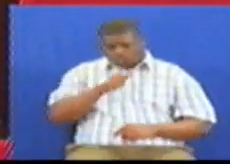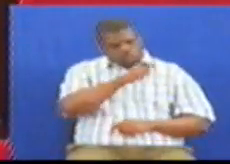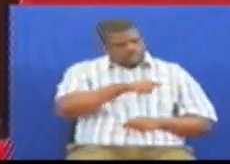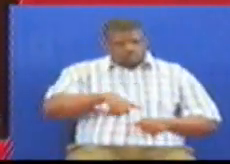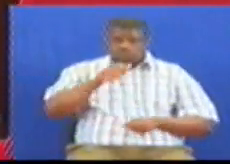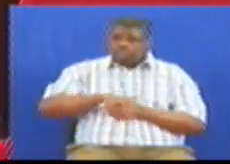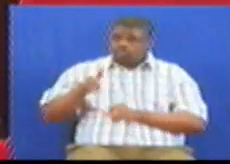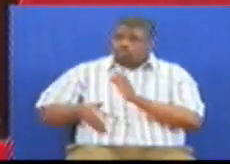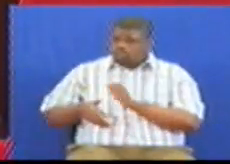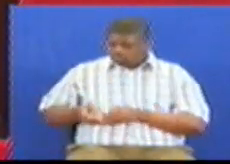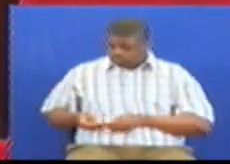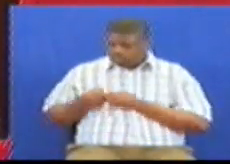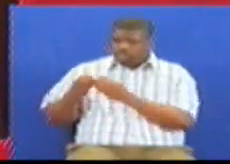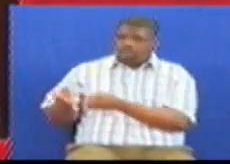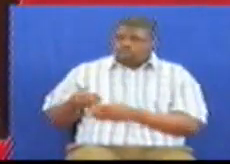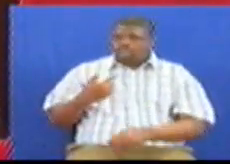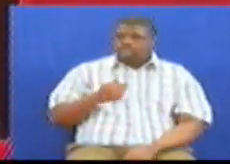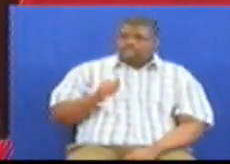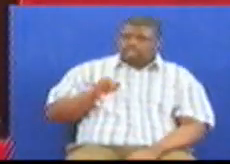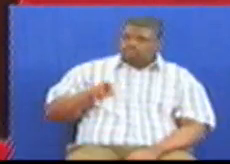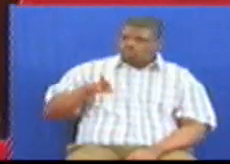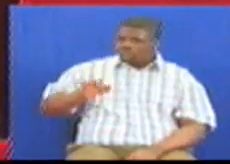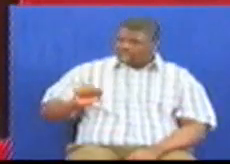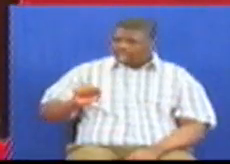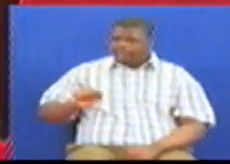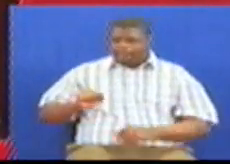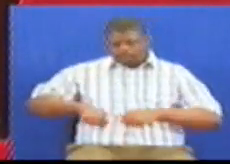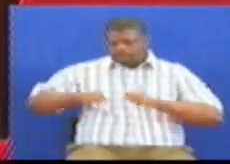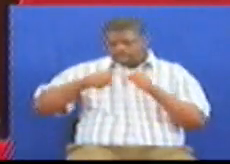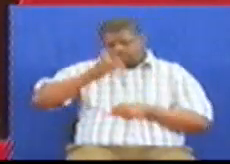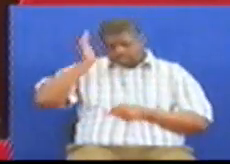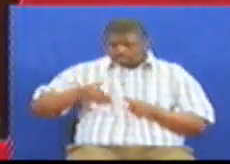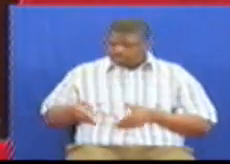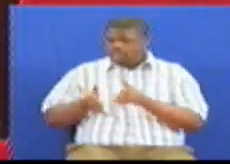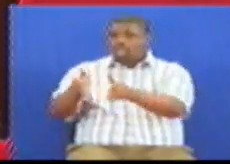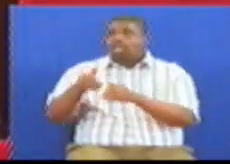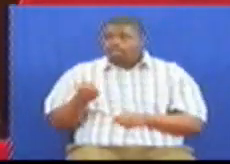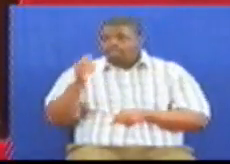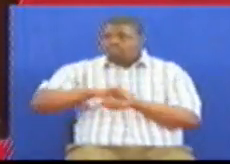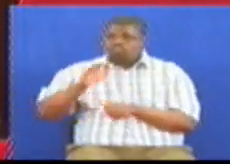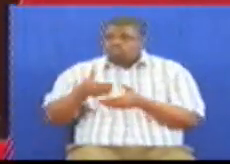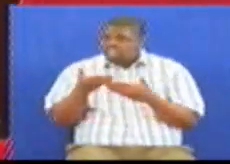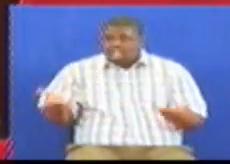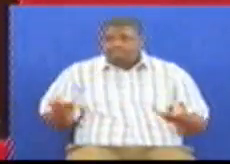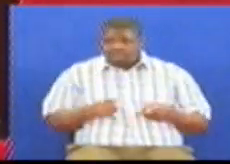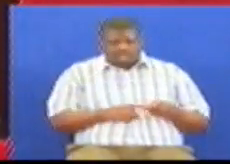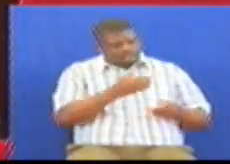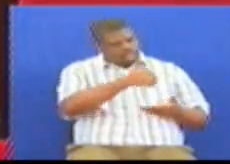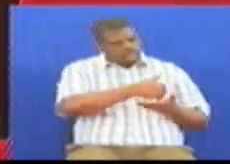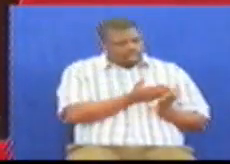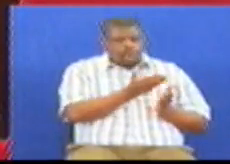TARURA, na hivyo mamlaka serikali za mitaa hazina wahandisi hazina wataalamu wa idara ya ujenzi, kwa